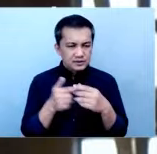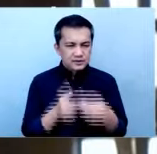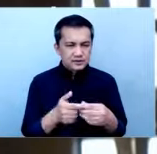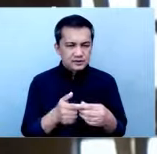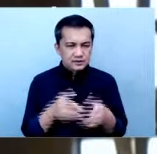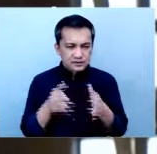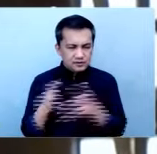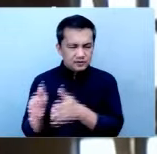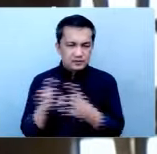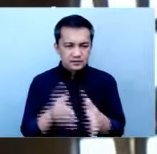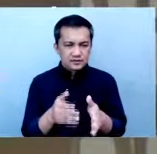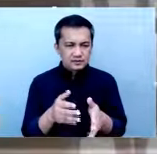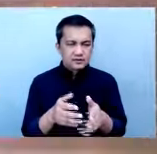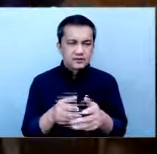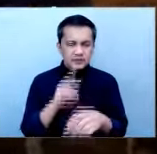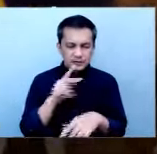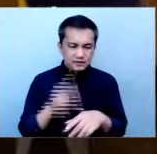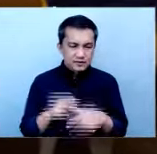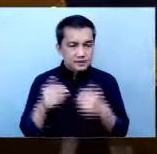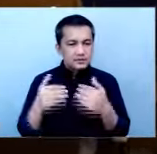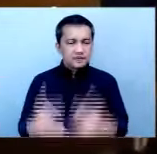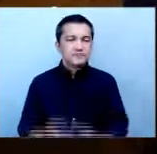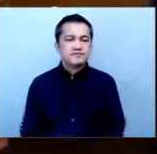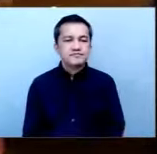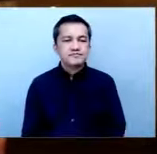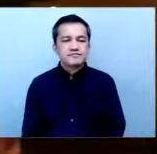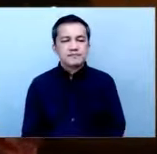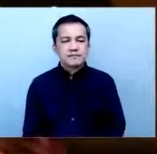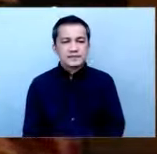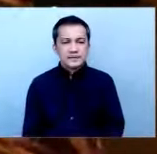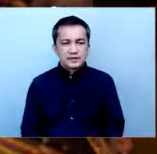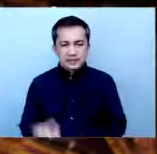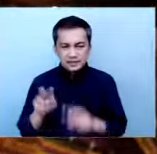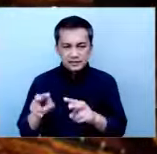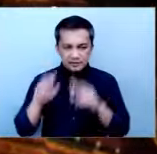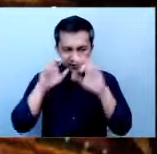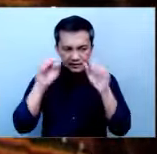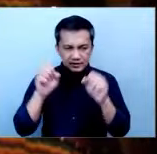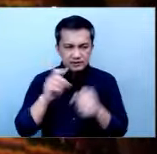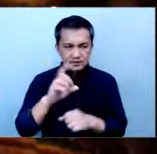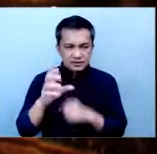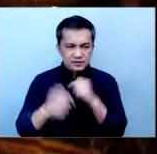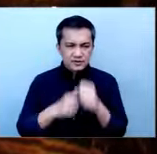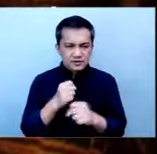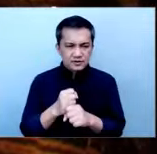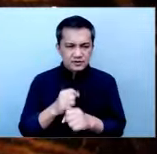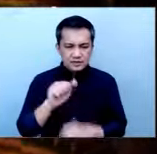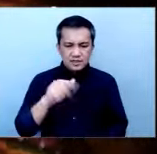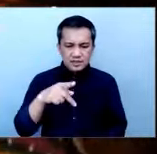way that the Philippines can go. Kinilala rin ng Pangulo ang isa pang centenarian na si